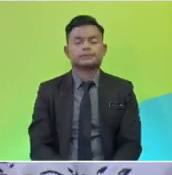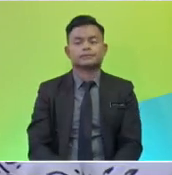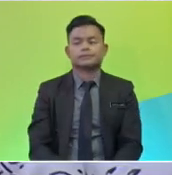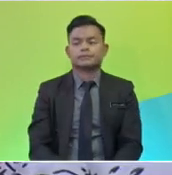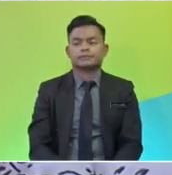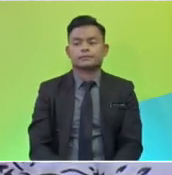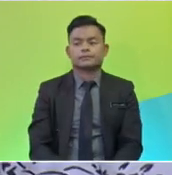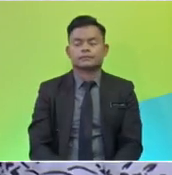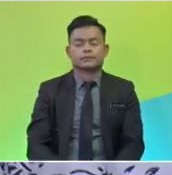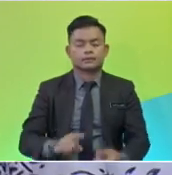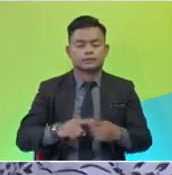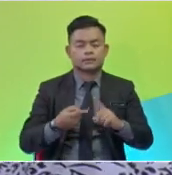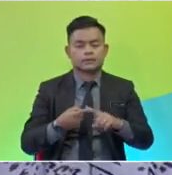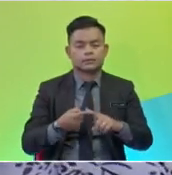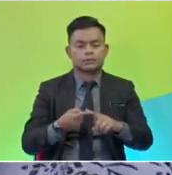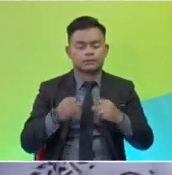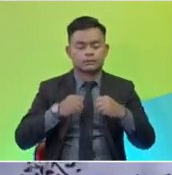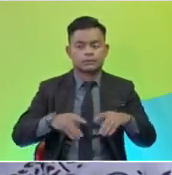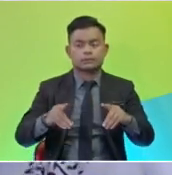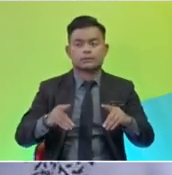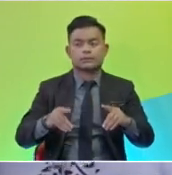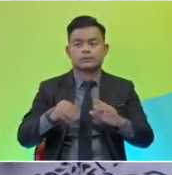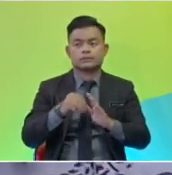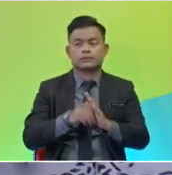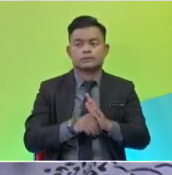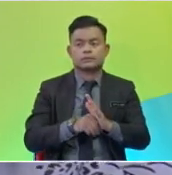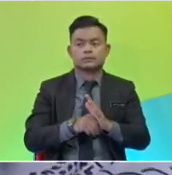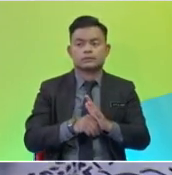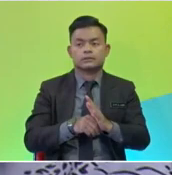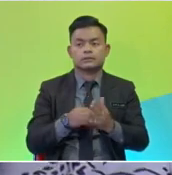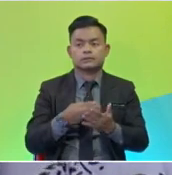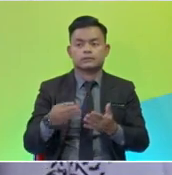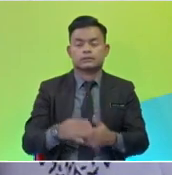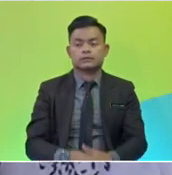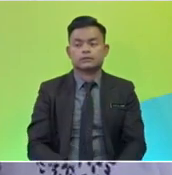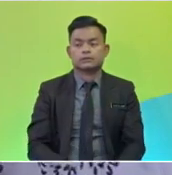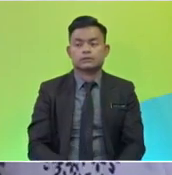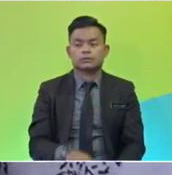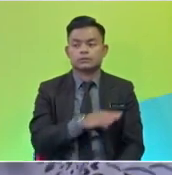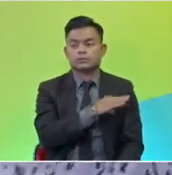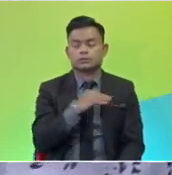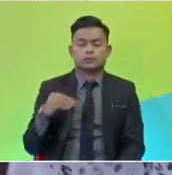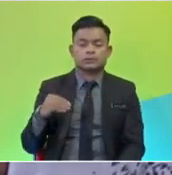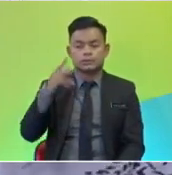kawan kita sedang menarik Rakan lagi se menarik baju dan menyebabkan boleh terjatuh